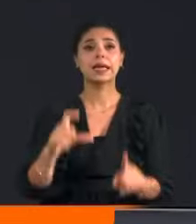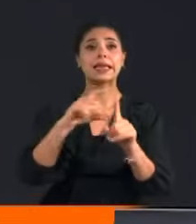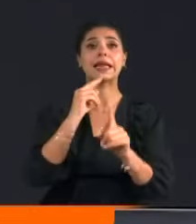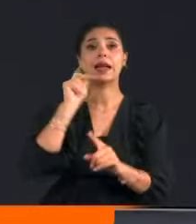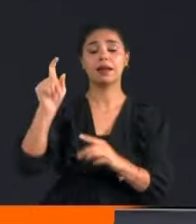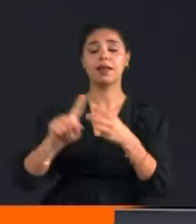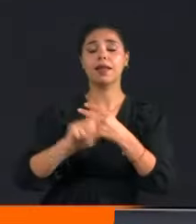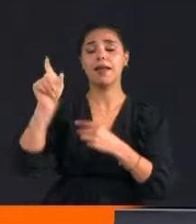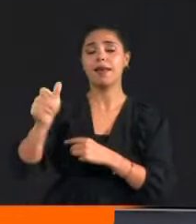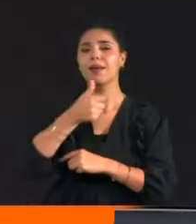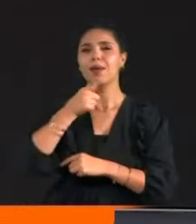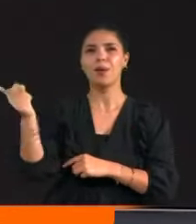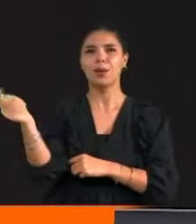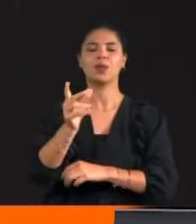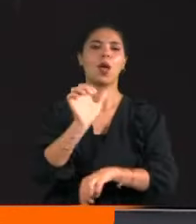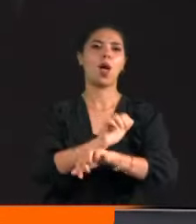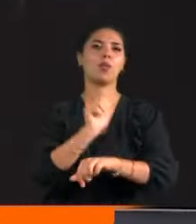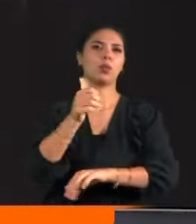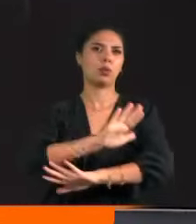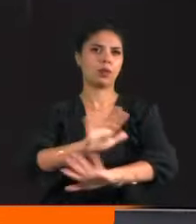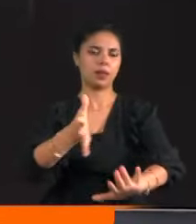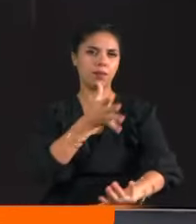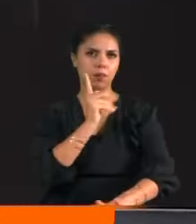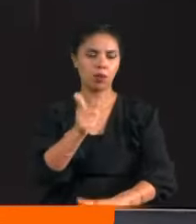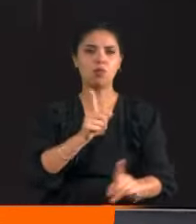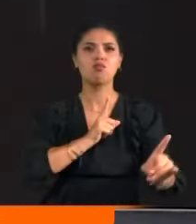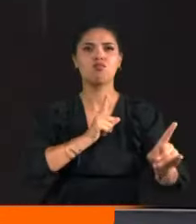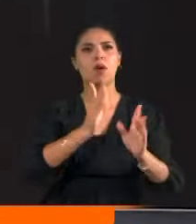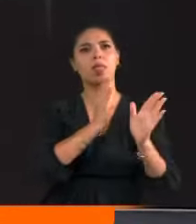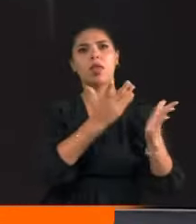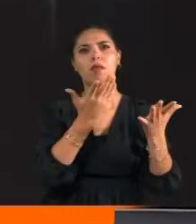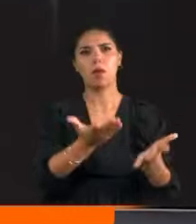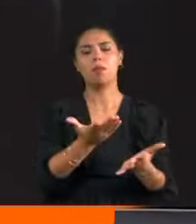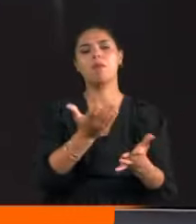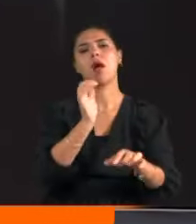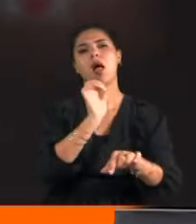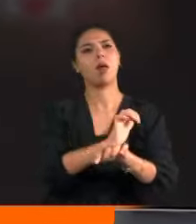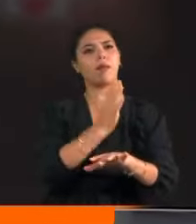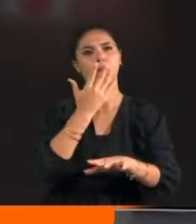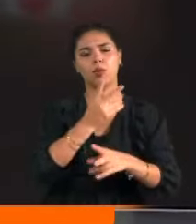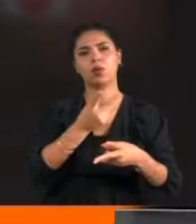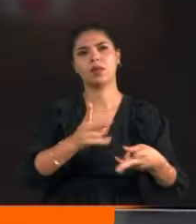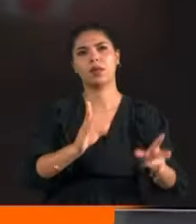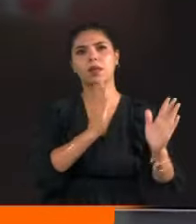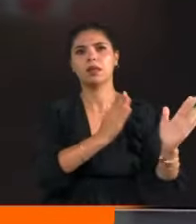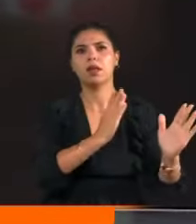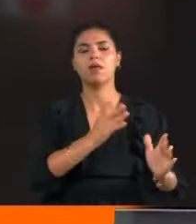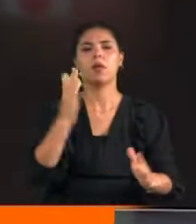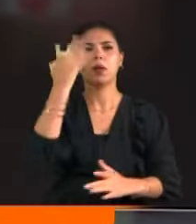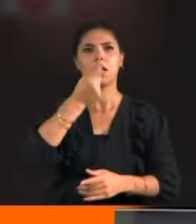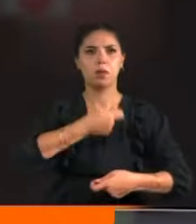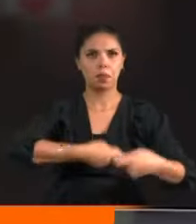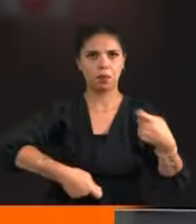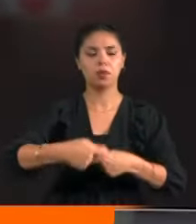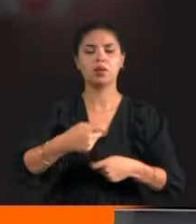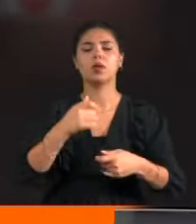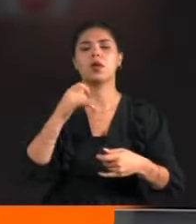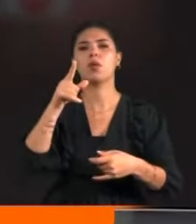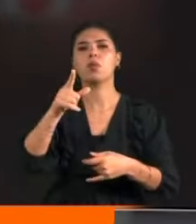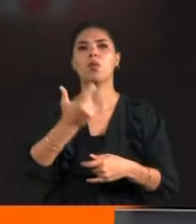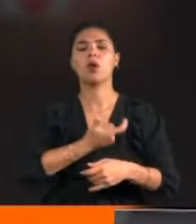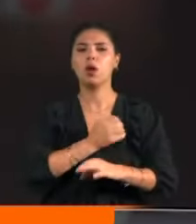Dilan Polat ve Engin Polat'ın cezaevi günleri bitti biliyorsunuz. Yargılamaları sürse de tutuksuz devam edecek. Kara para aklama, yasa dışı bahis gibi